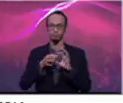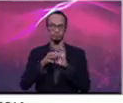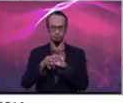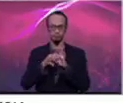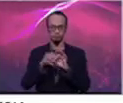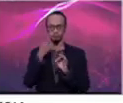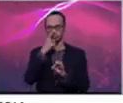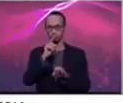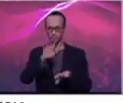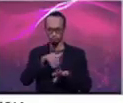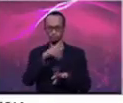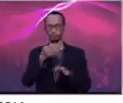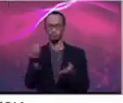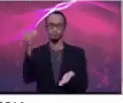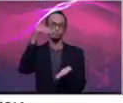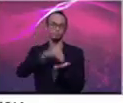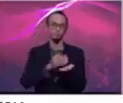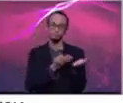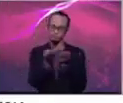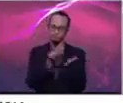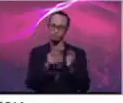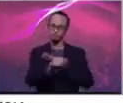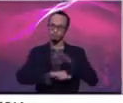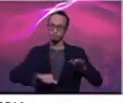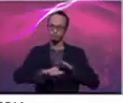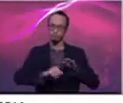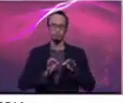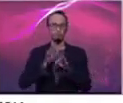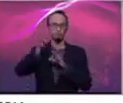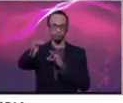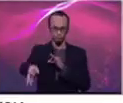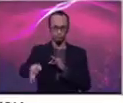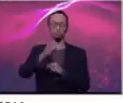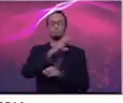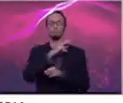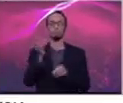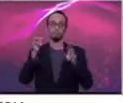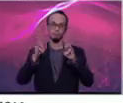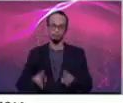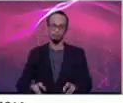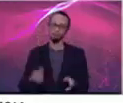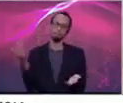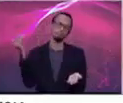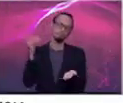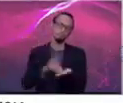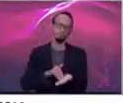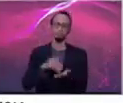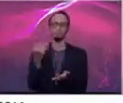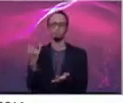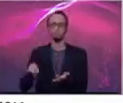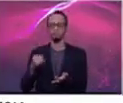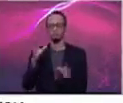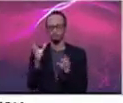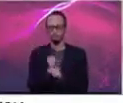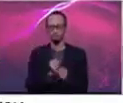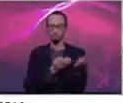menghidupkan kembali permatan asas di Hospital Asifa tergendala dan penduduk di sana sekali lagi tidak dapat mengakses